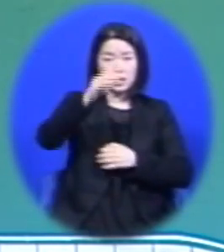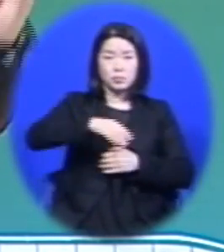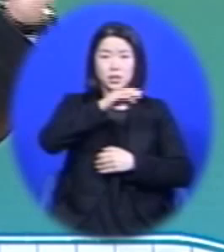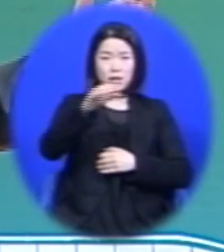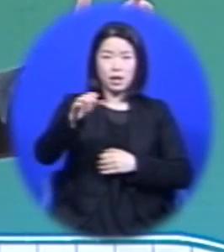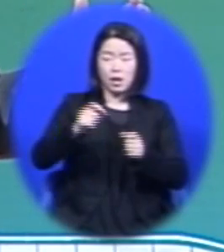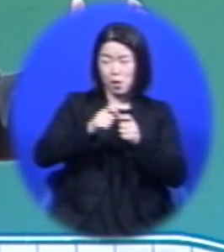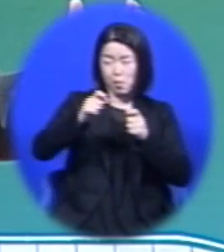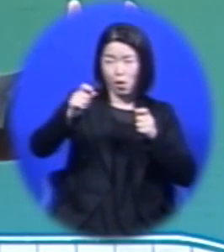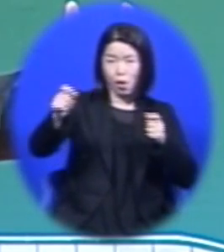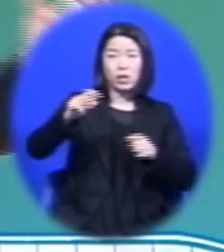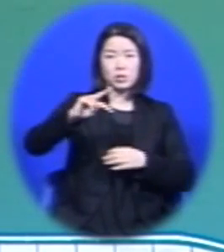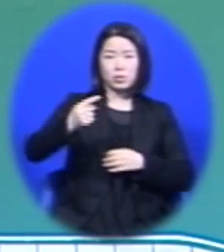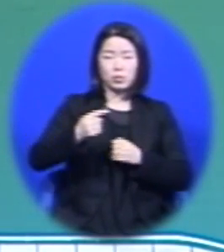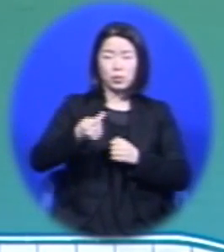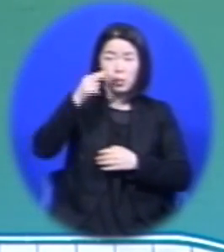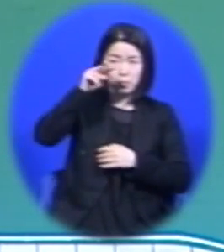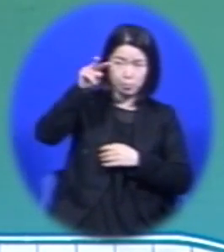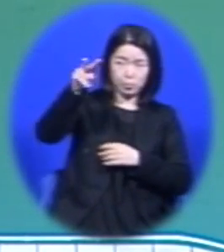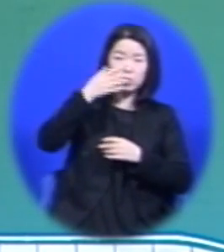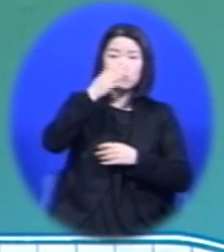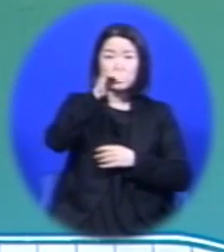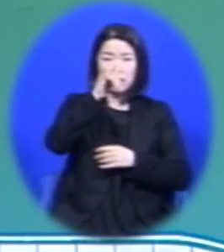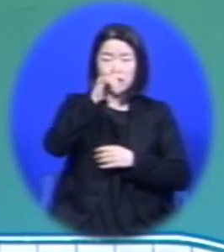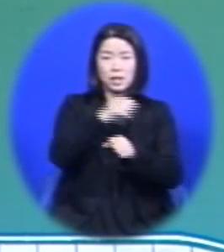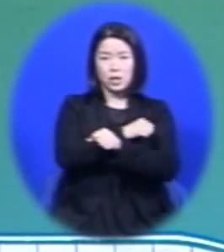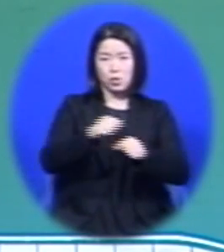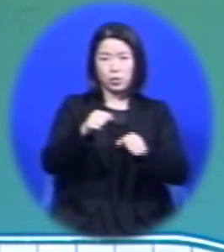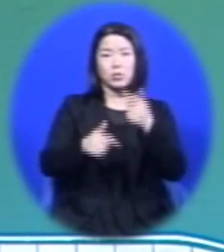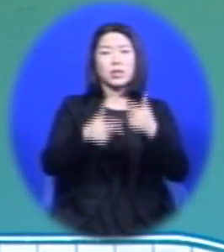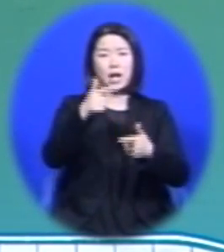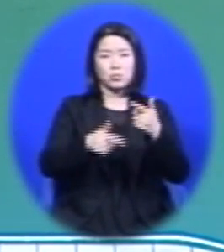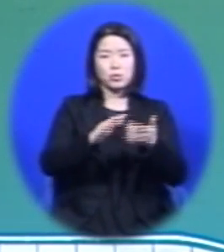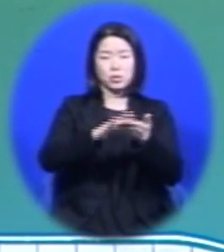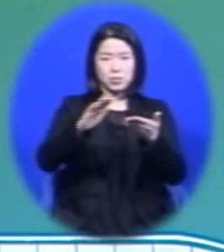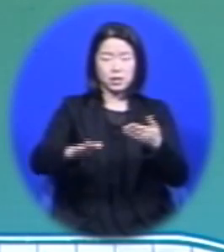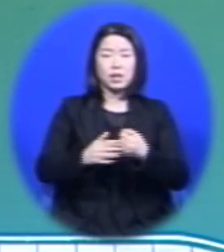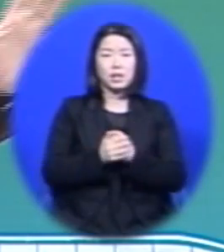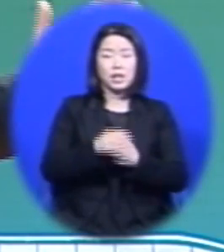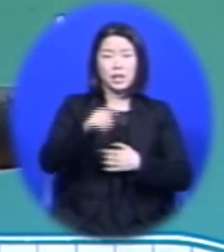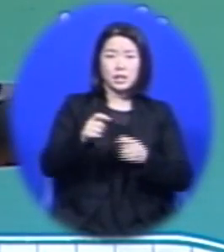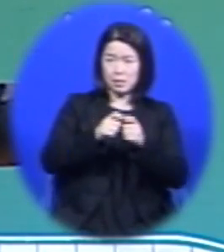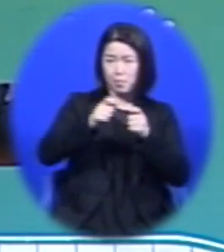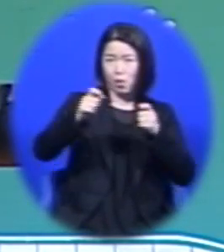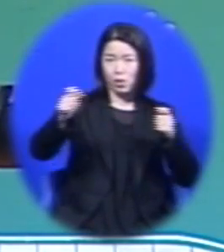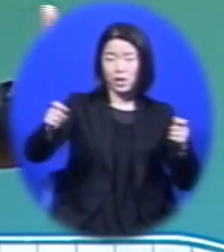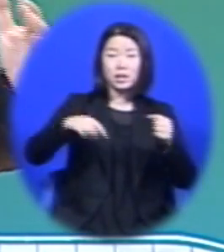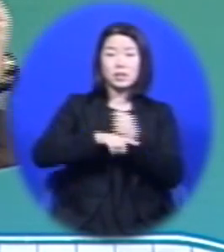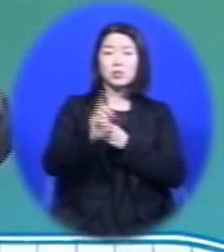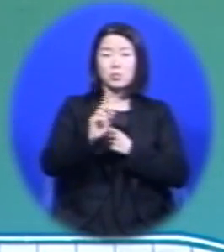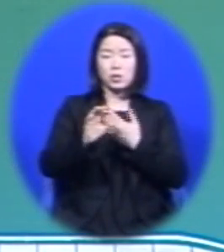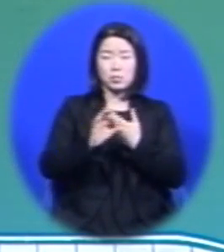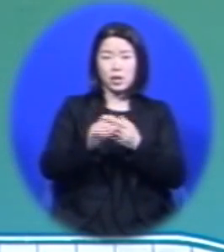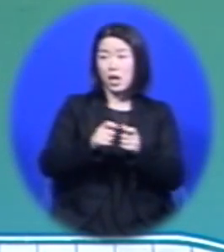십자가는 멀리서도 바라볼 수 있는 용서의 나무입니다. 이 멀다는 뜻은